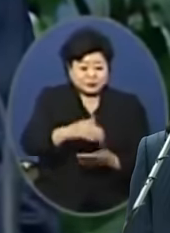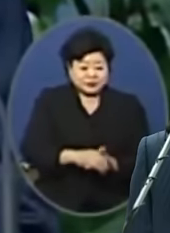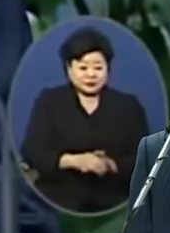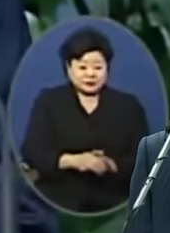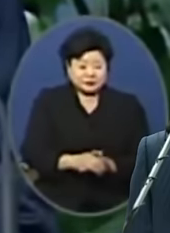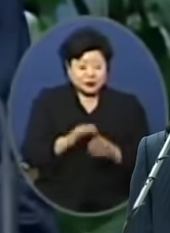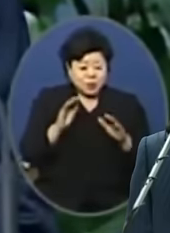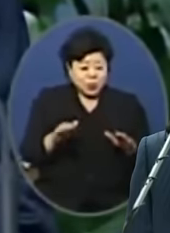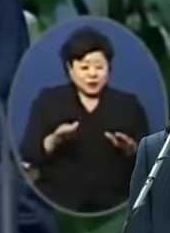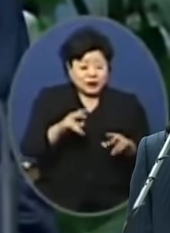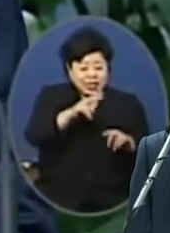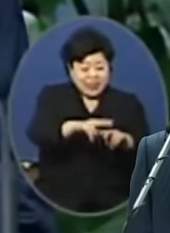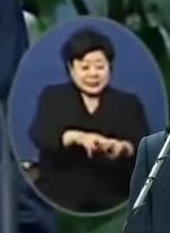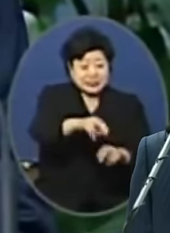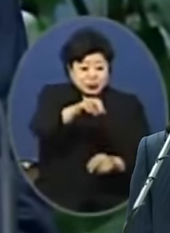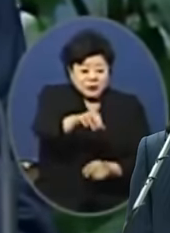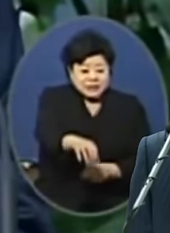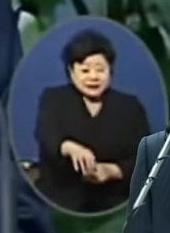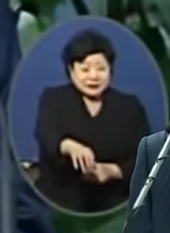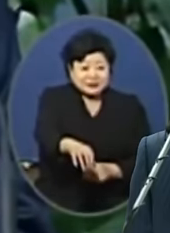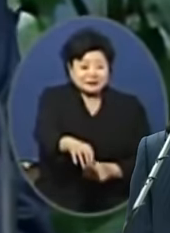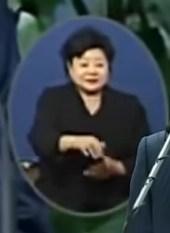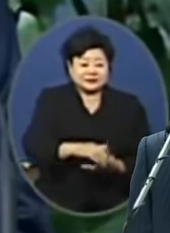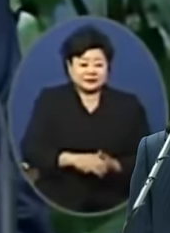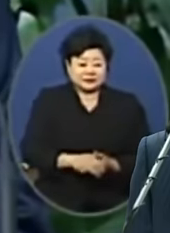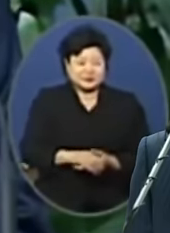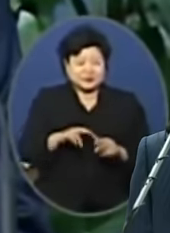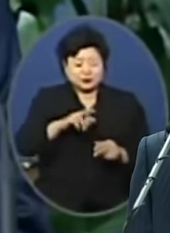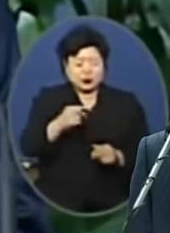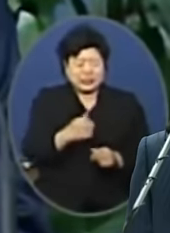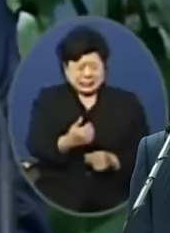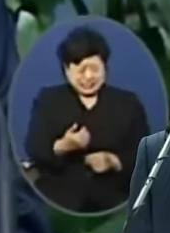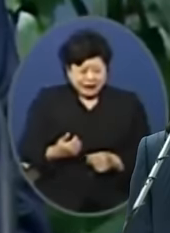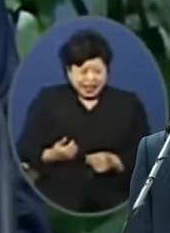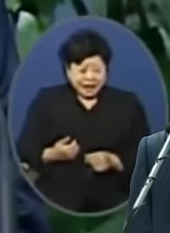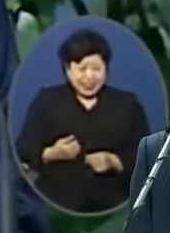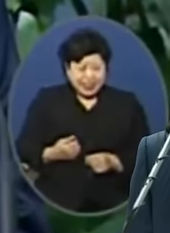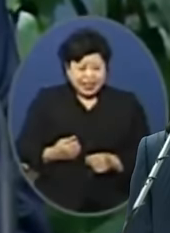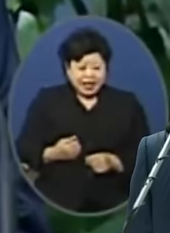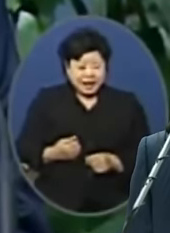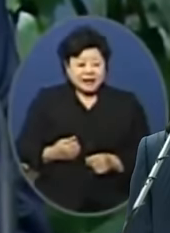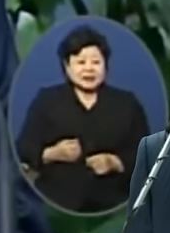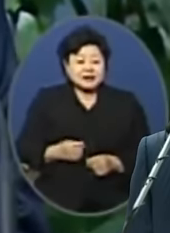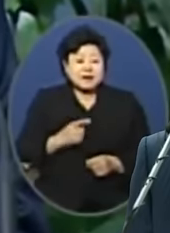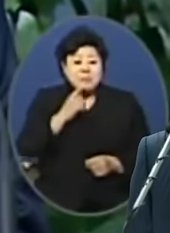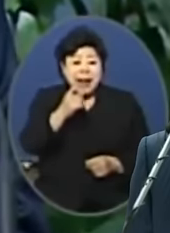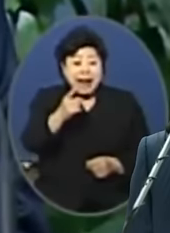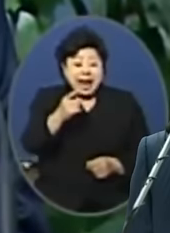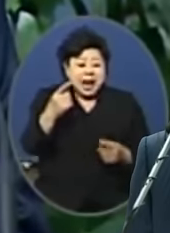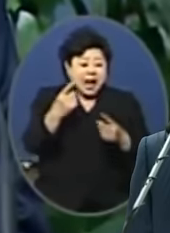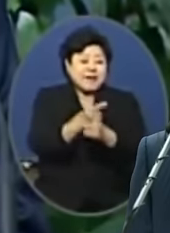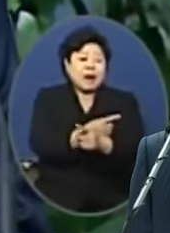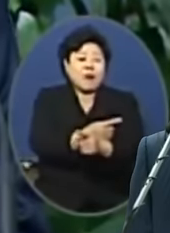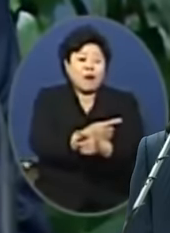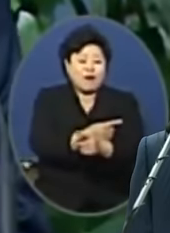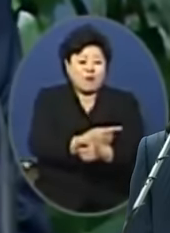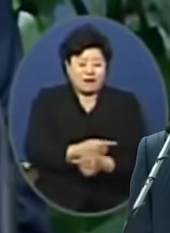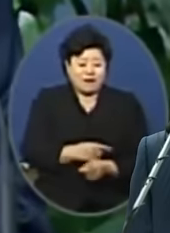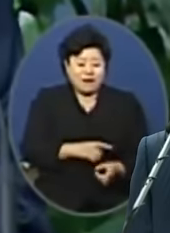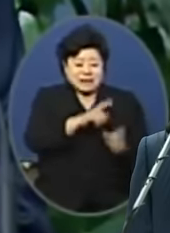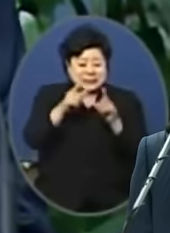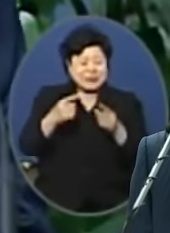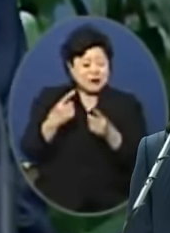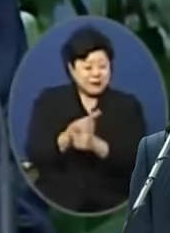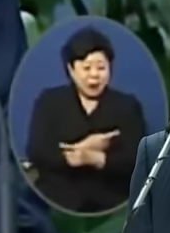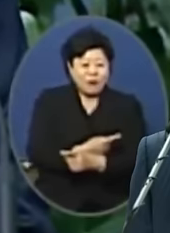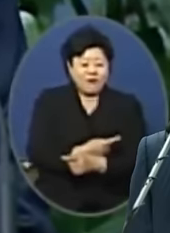바로 오늘 앉아있는 이 자리에서 집에 돌아가기 전에 인생부터 바꾸고 출발해야 되는 것입니다.